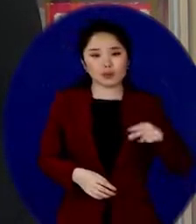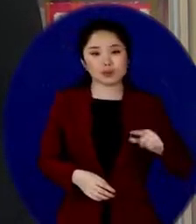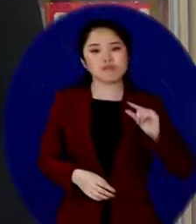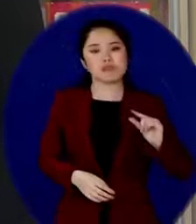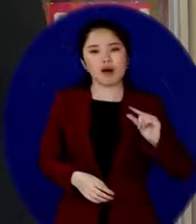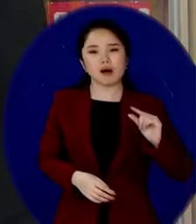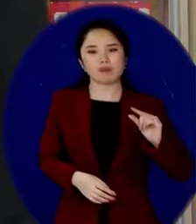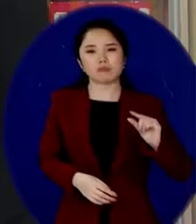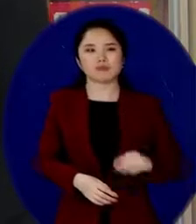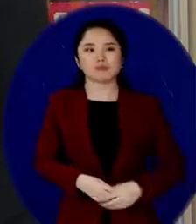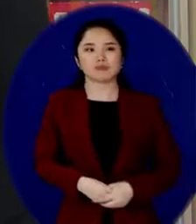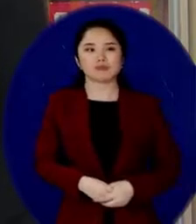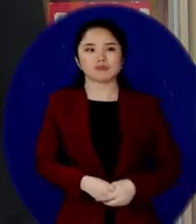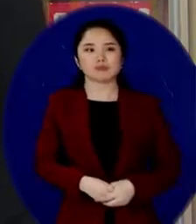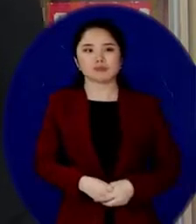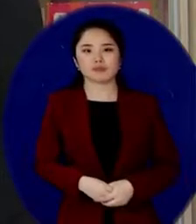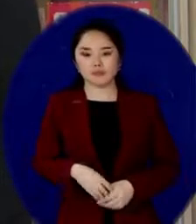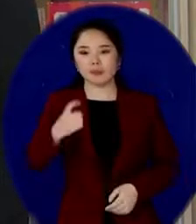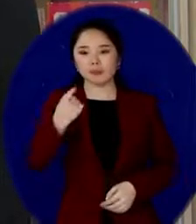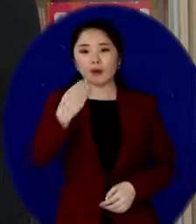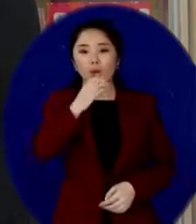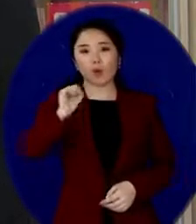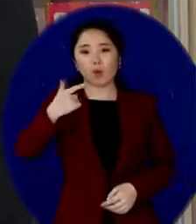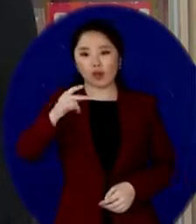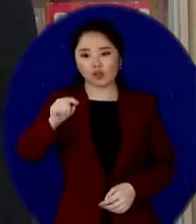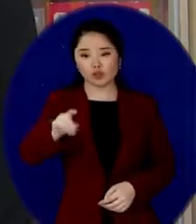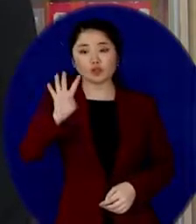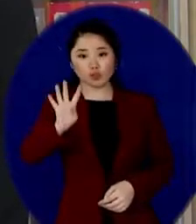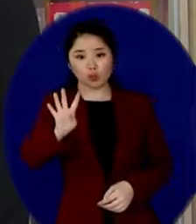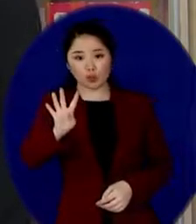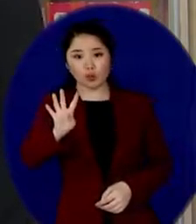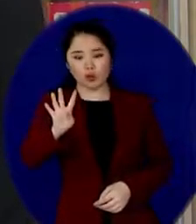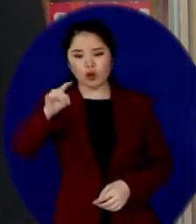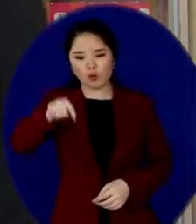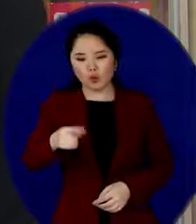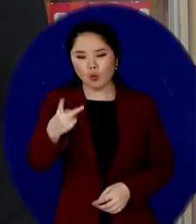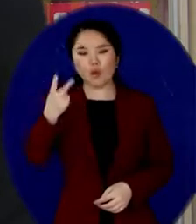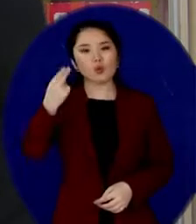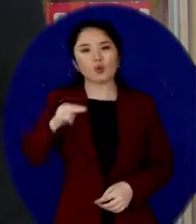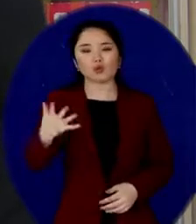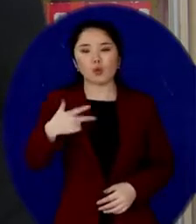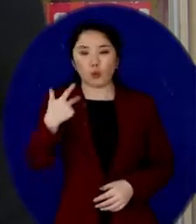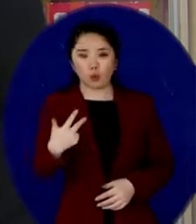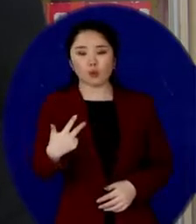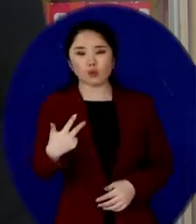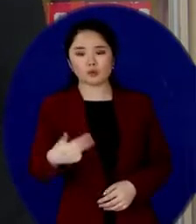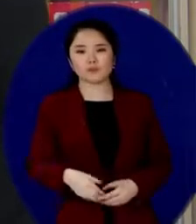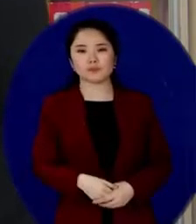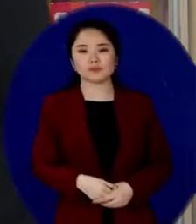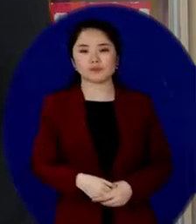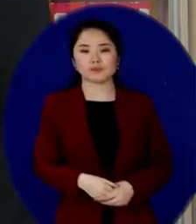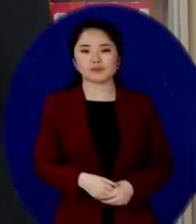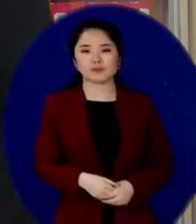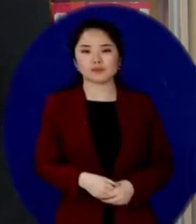бага байна. За, энд хуваагч нь 4 байхад үлдэгдэл нь 3 гарсан байна.